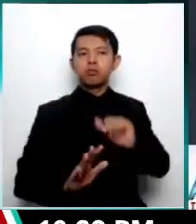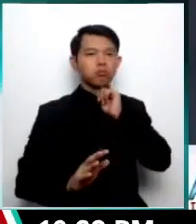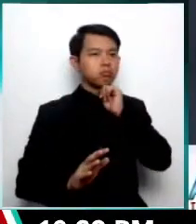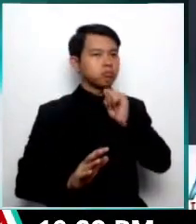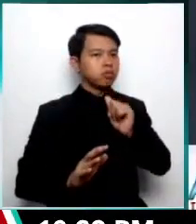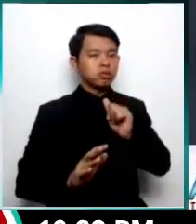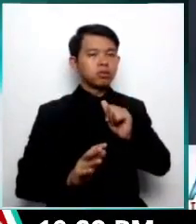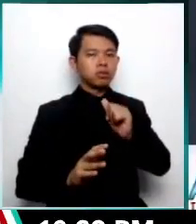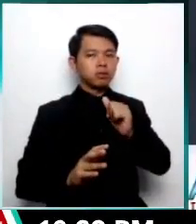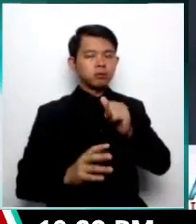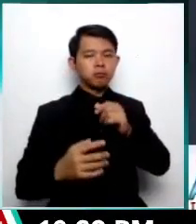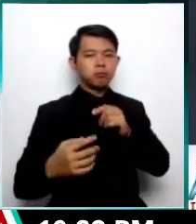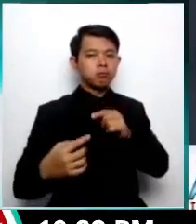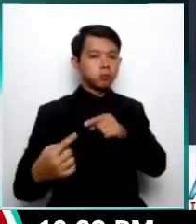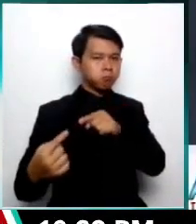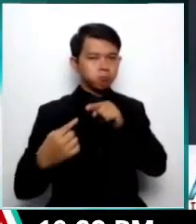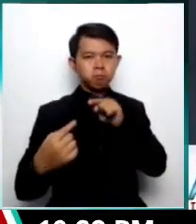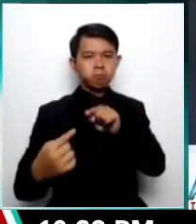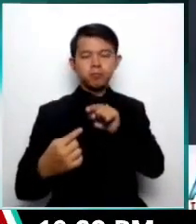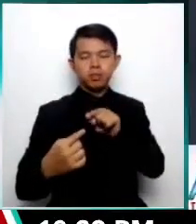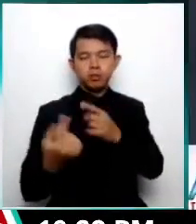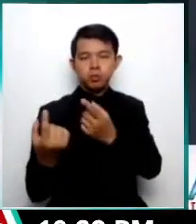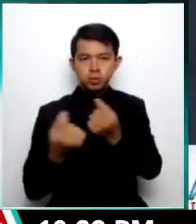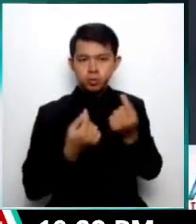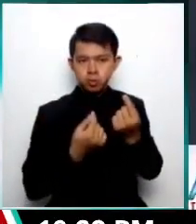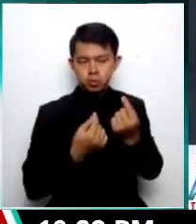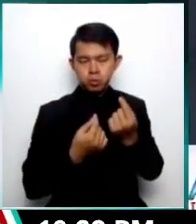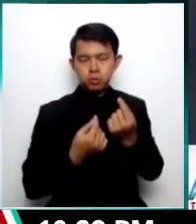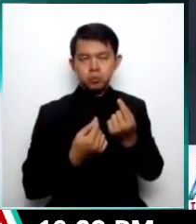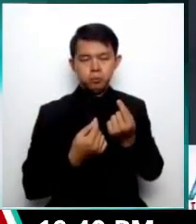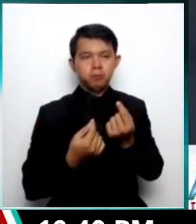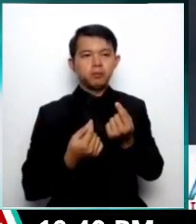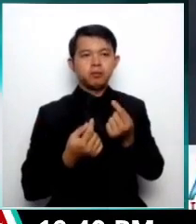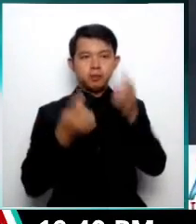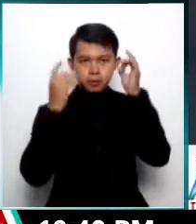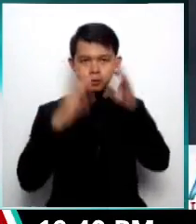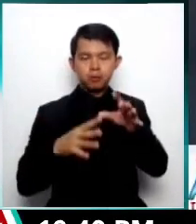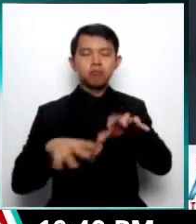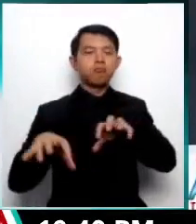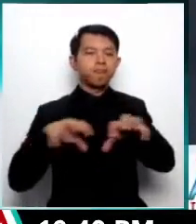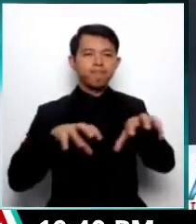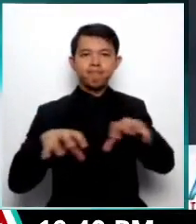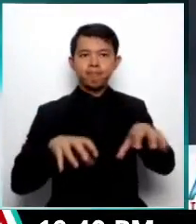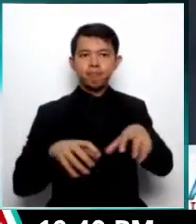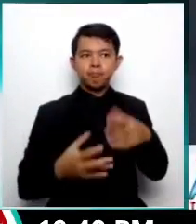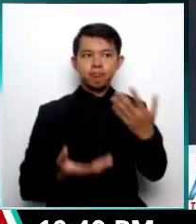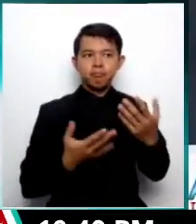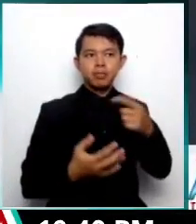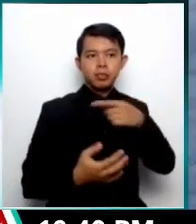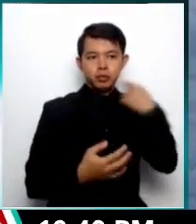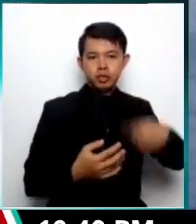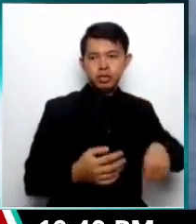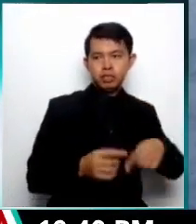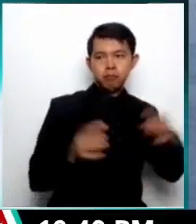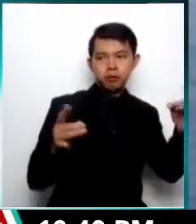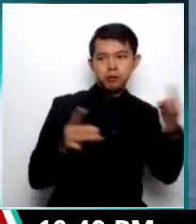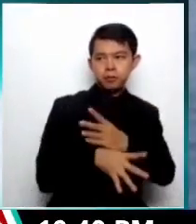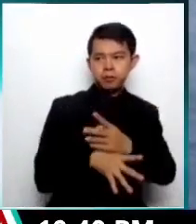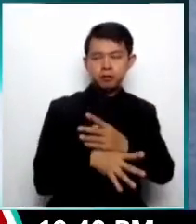no? Of doing another aggressive activity because they might counter-respond na hindi rin natin kakayanin.